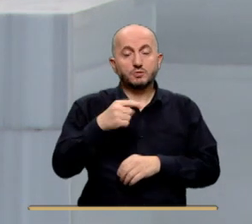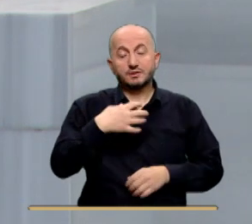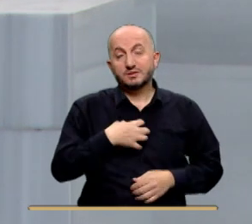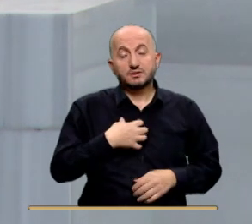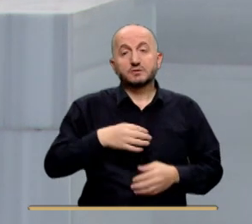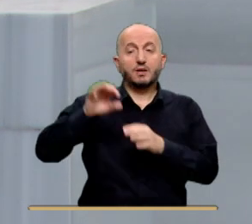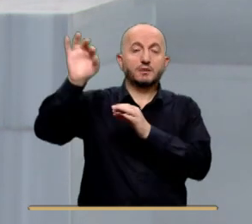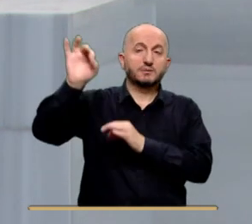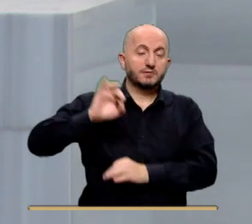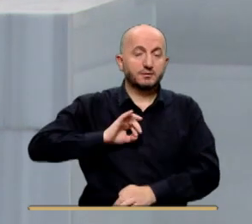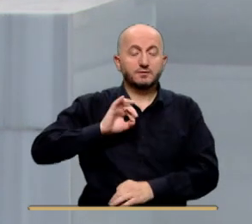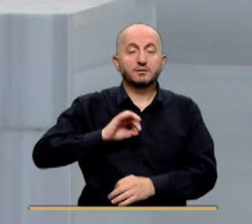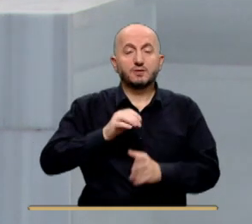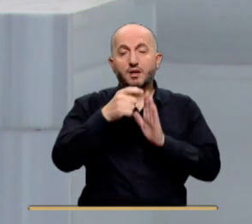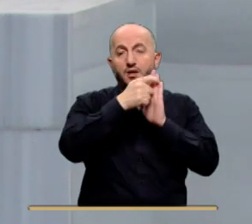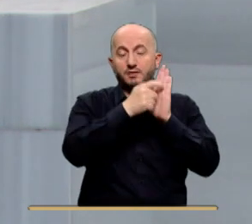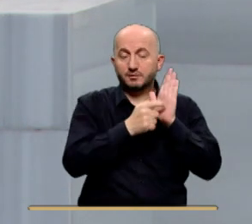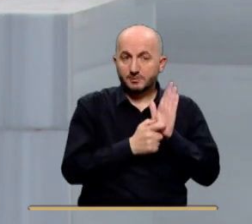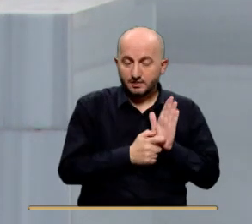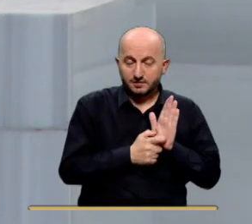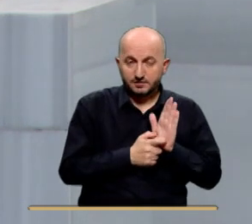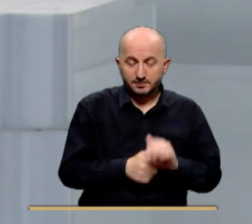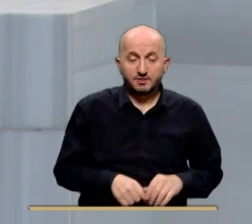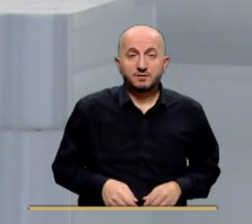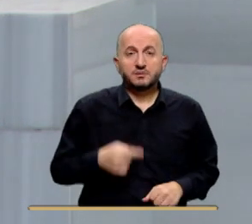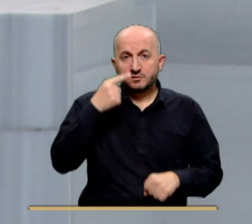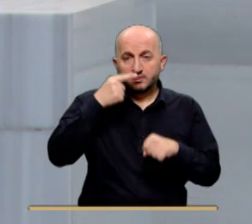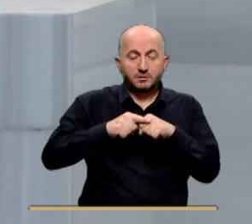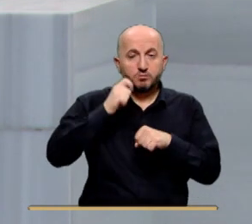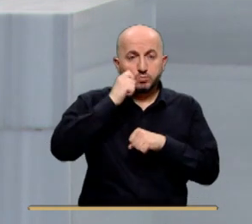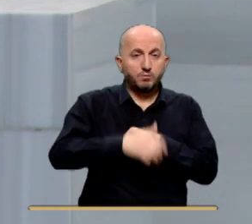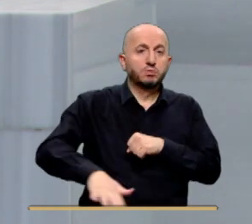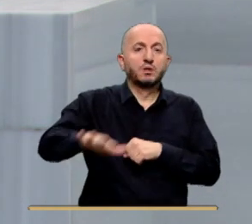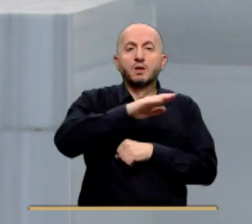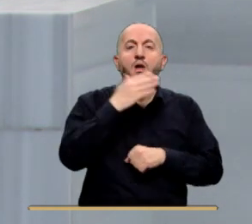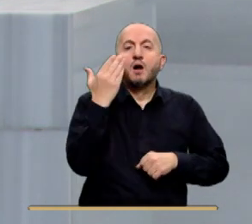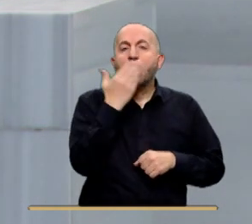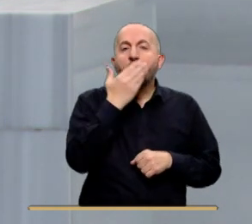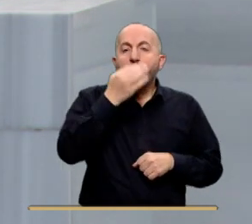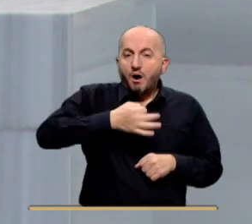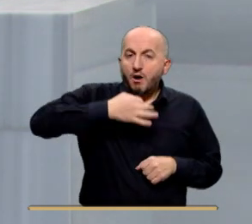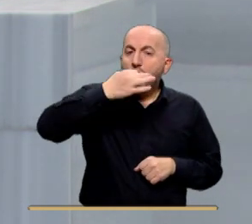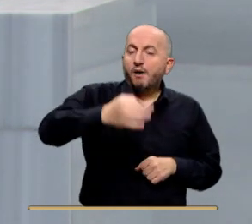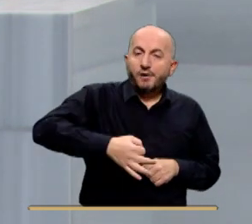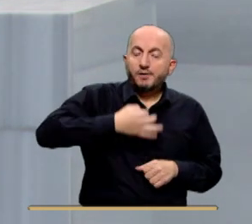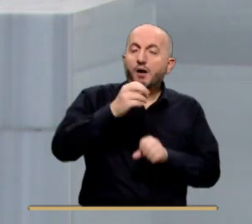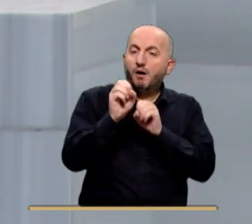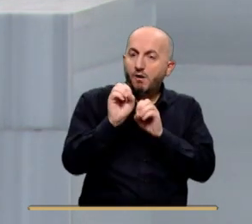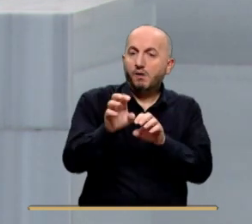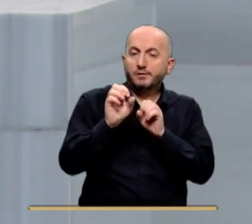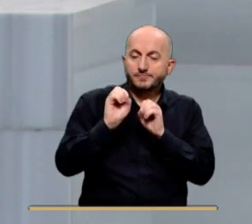kendisine indirilen ayetleri inanan müminlere okuyarak, onlara